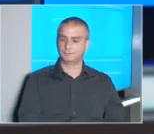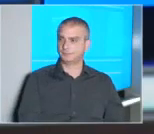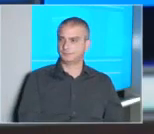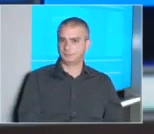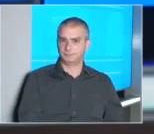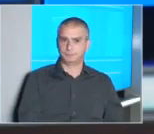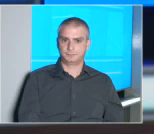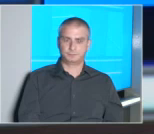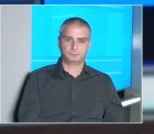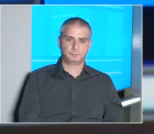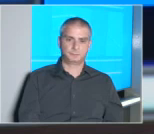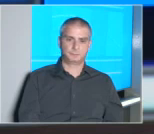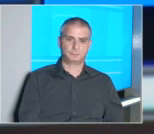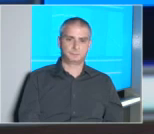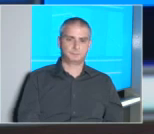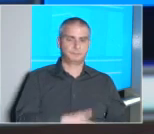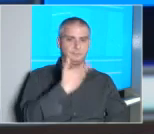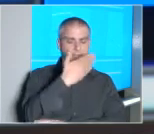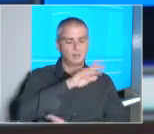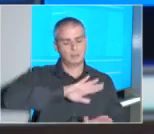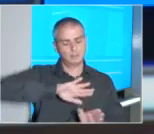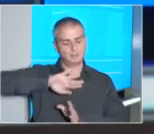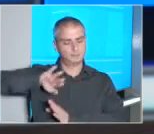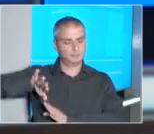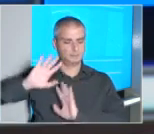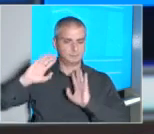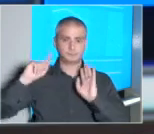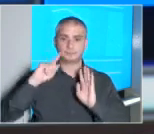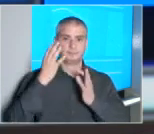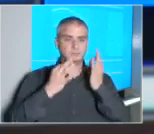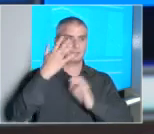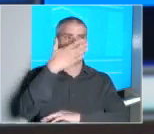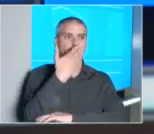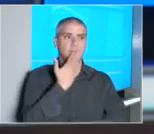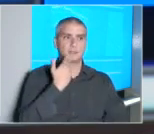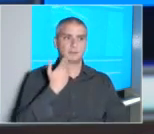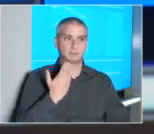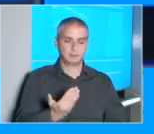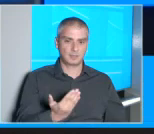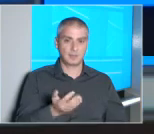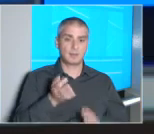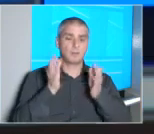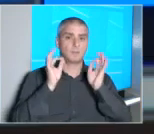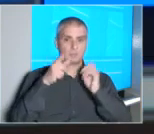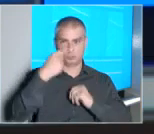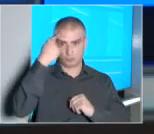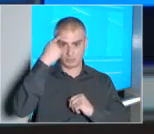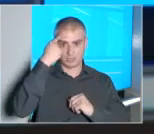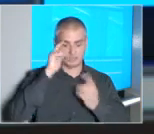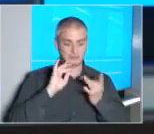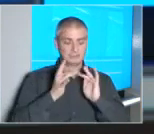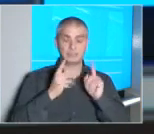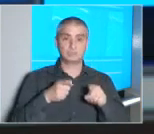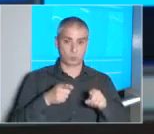תראה, עניין הדגל, צריך לשים אותו בצד. מי שמשחק במדינת ישראל... ובמיוחד כשיודע